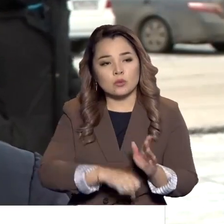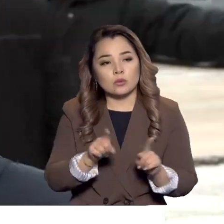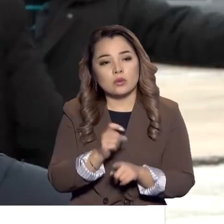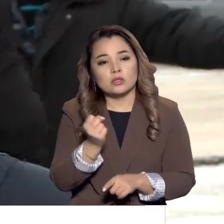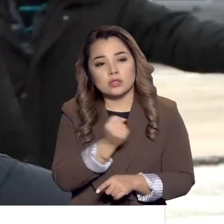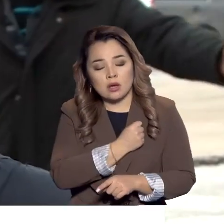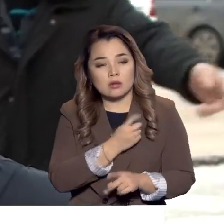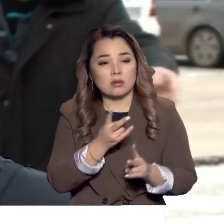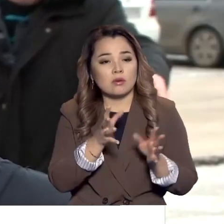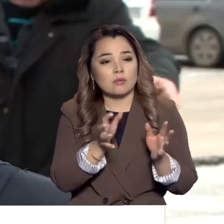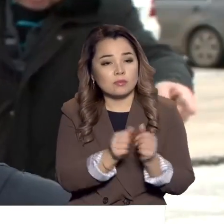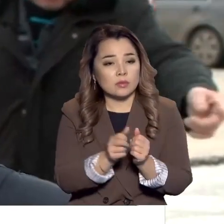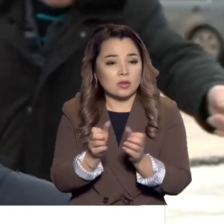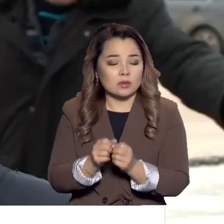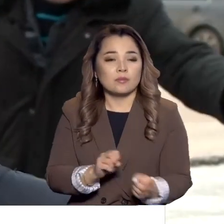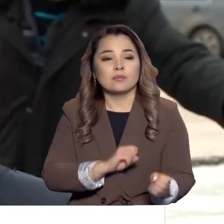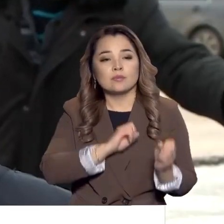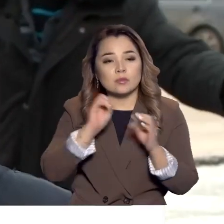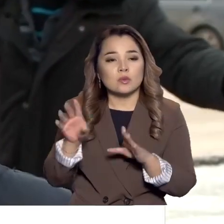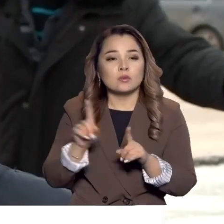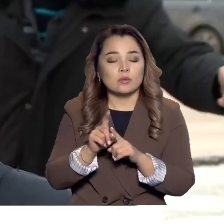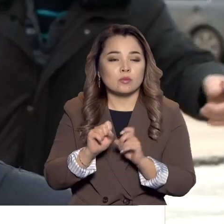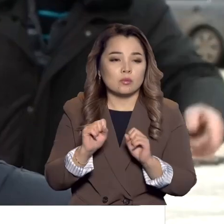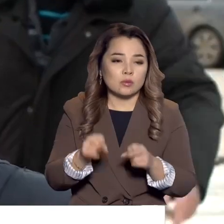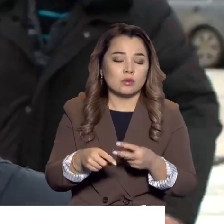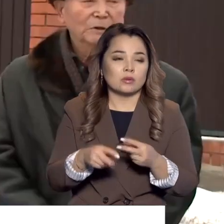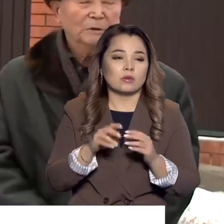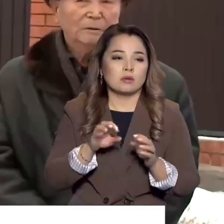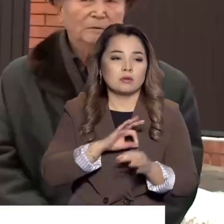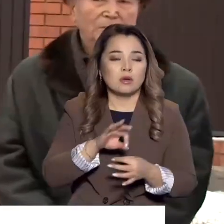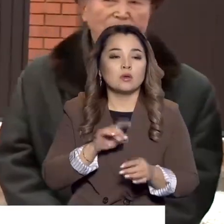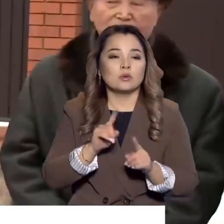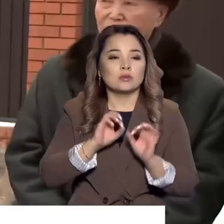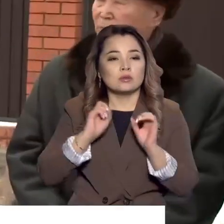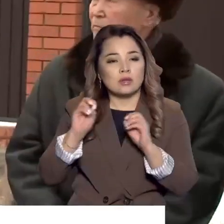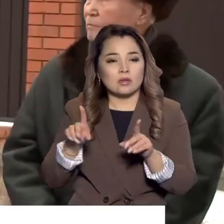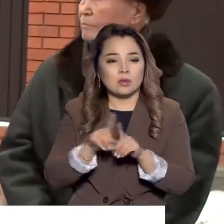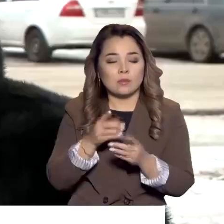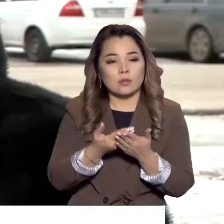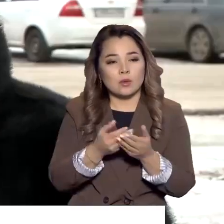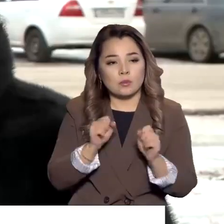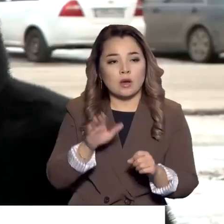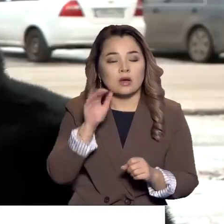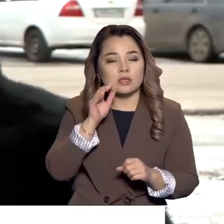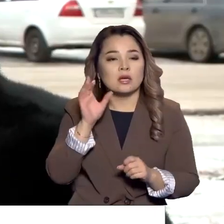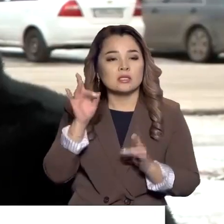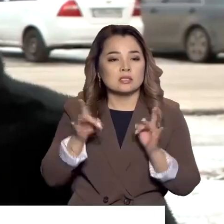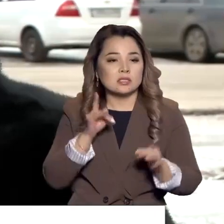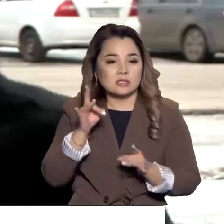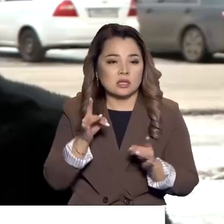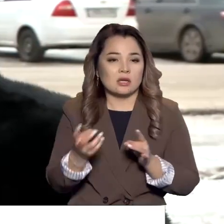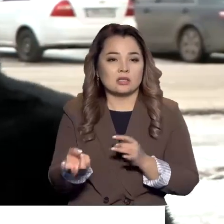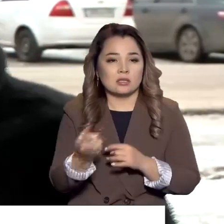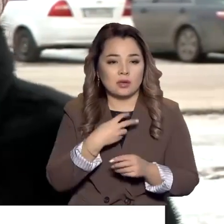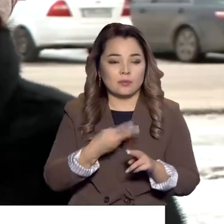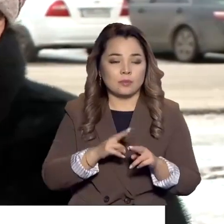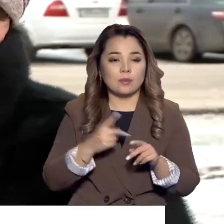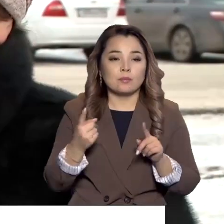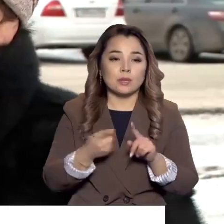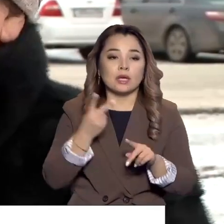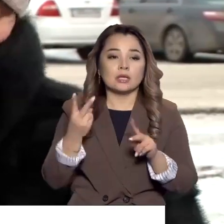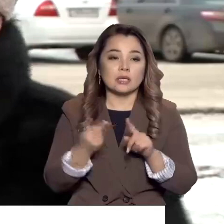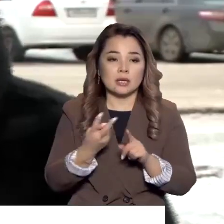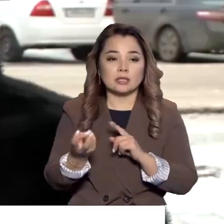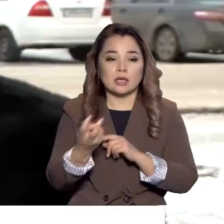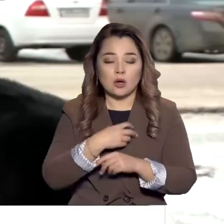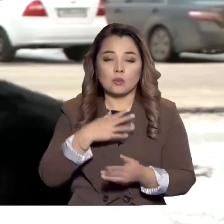жалқы. Бала ойнап жүргенде қауып алған, жаңа ойнап жүрген бала нөл ой оқиды. Қапқан кезде ырылдап келді менің қасыма бір екі рет.